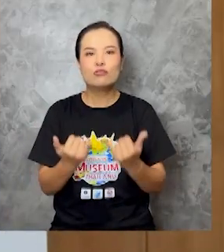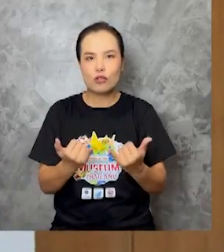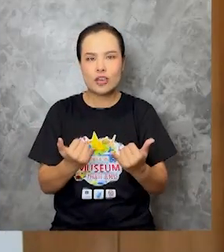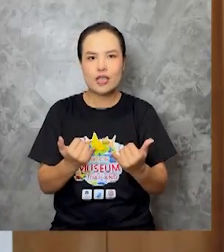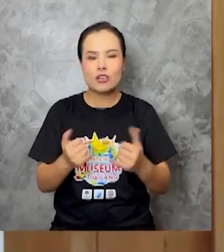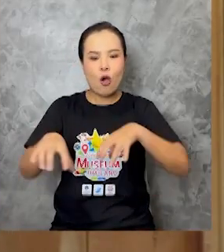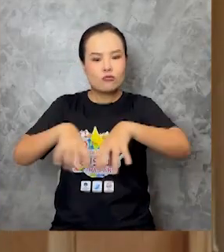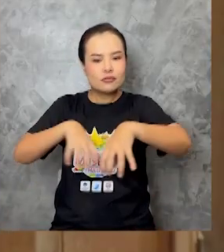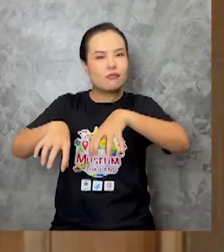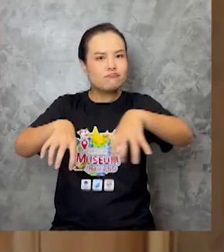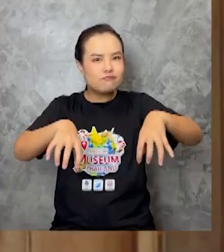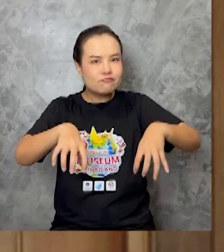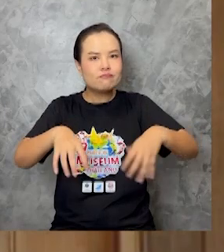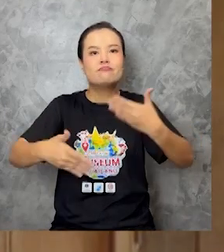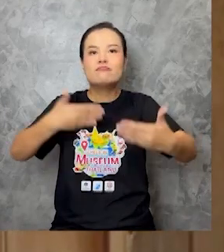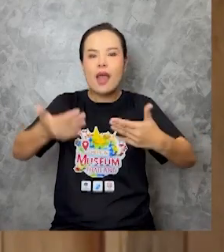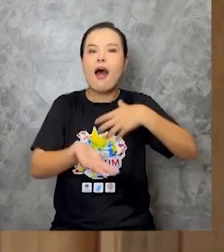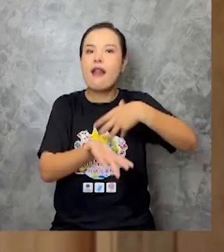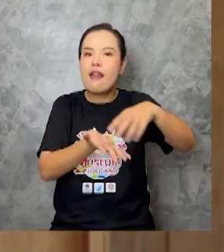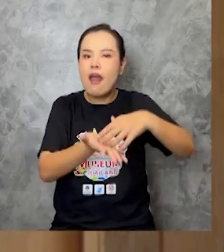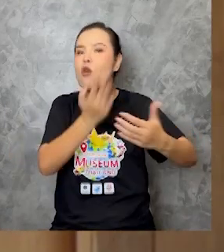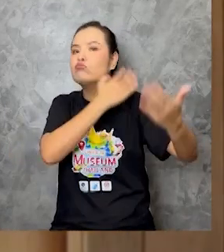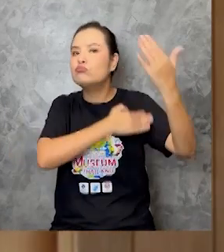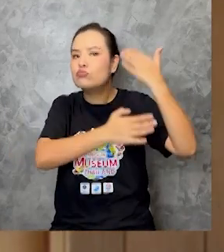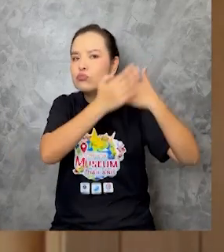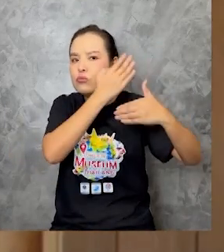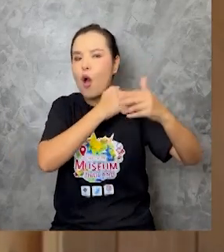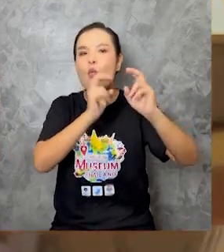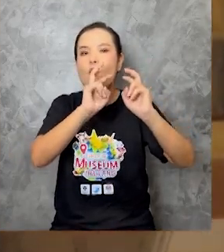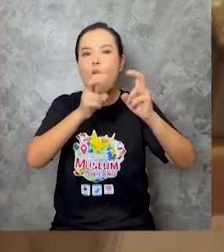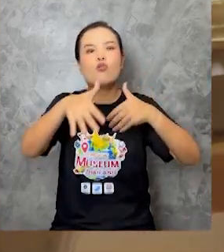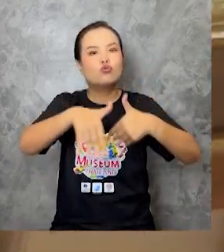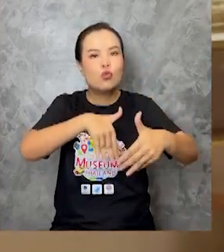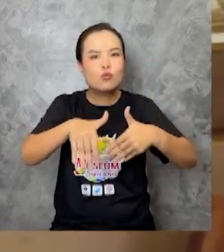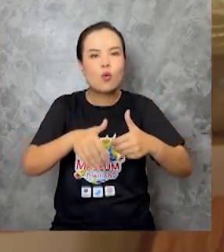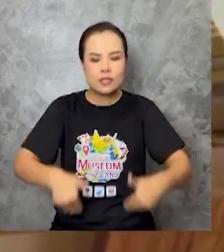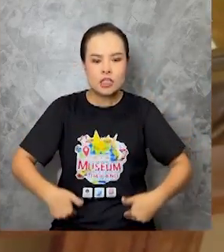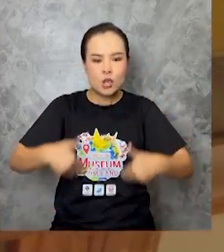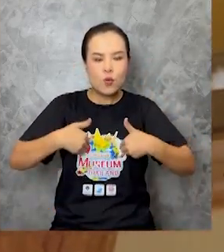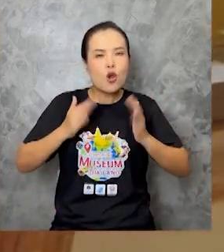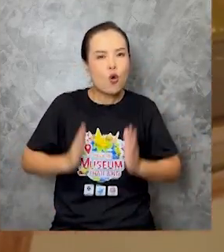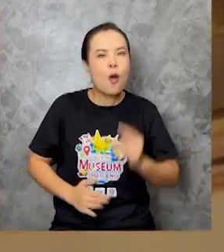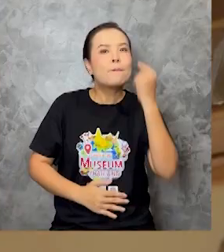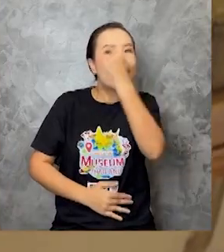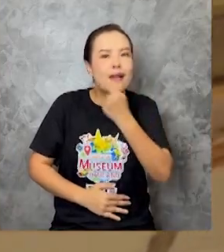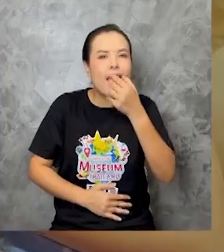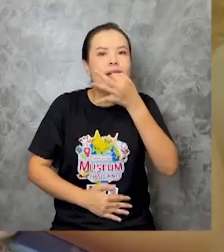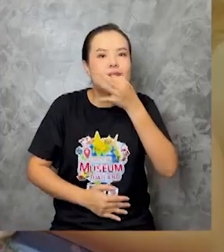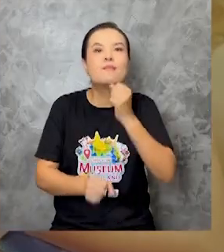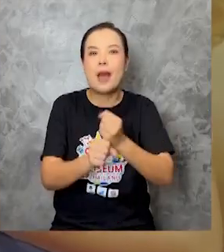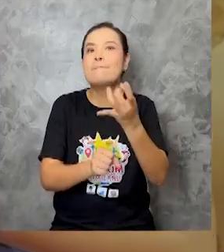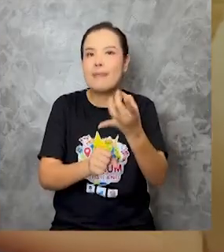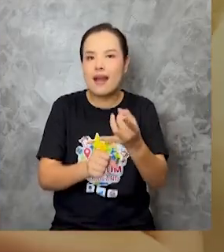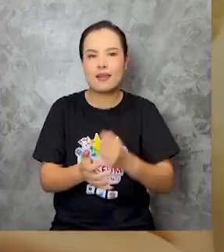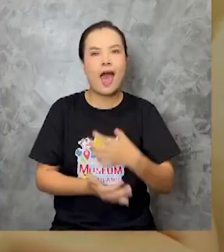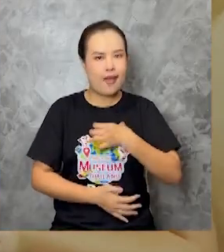รดักชันค่ะเพื่อที่จะบอกเล่าเรื่องราวความเป็นมาของชุมชนว่าคนที่นี่เป็นใครและเขาทำมาหากินอะไรกัน ถ้าอย่างนั้นใครอ